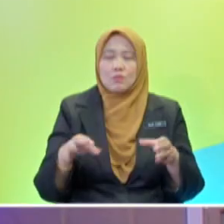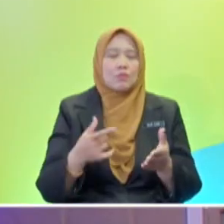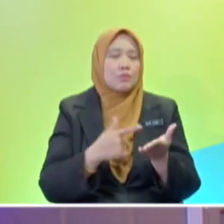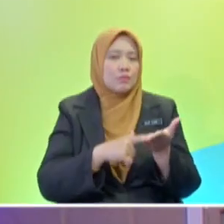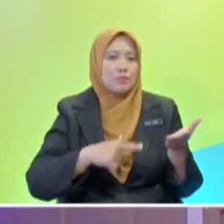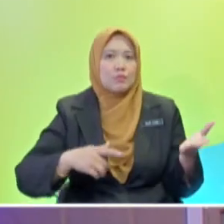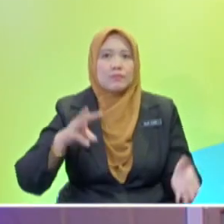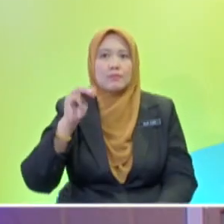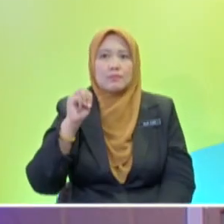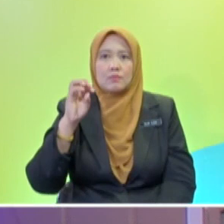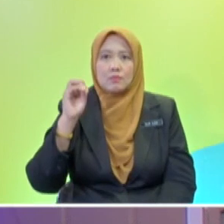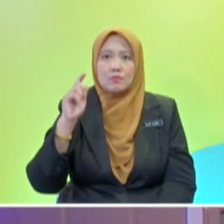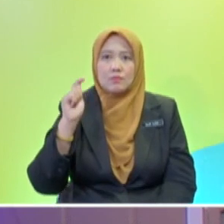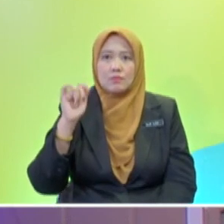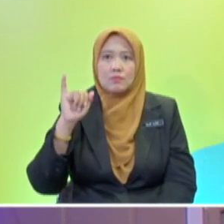lagi